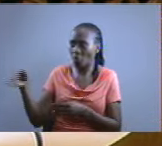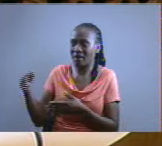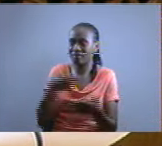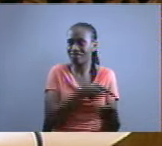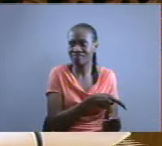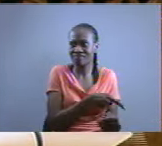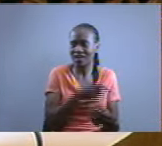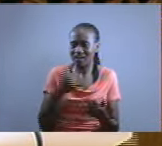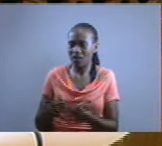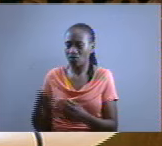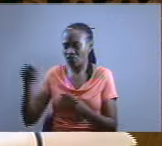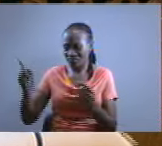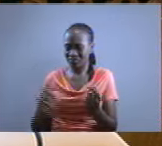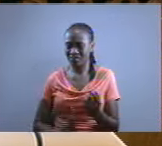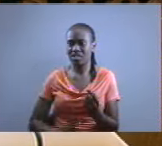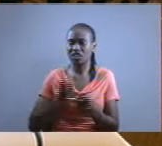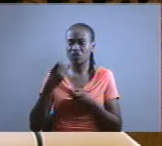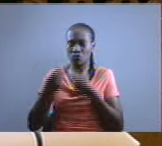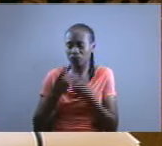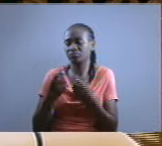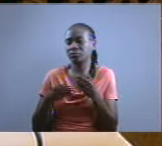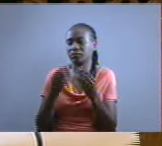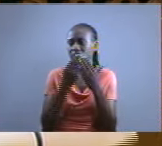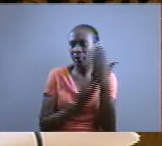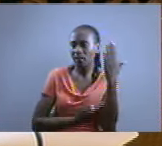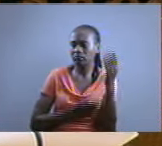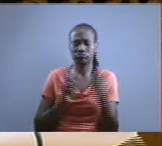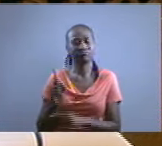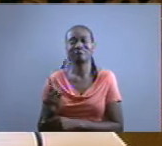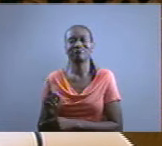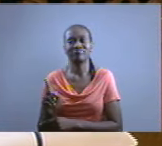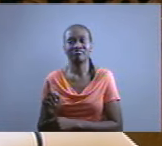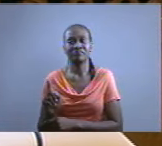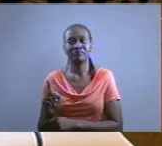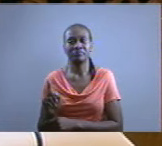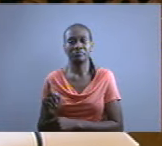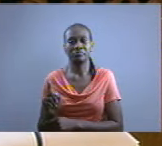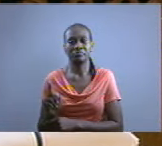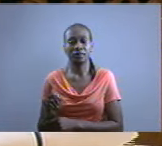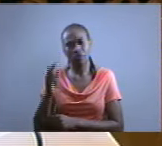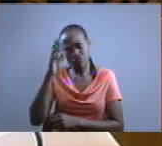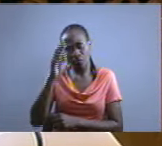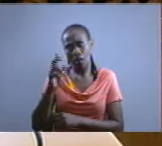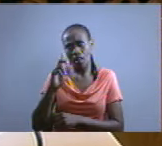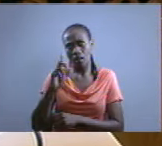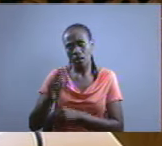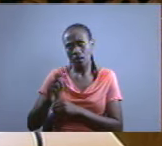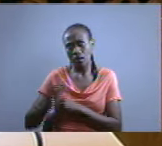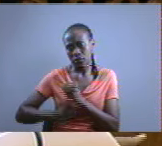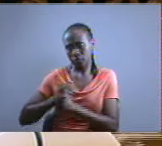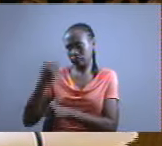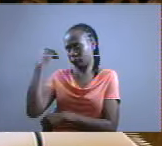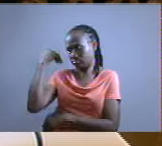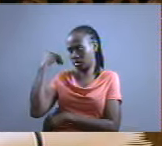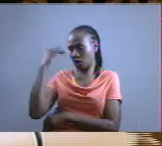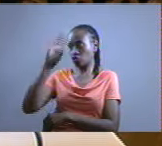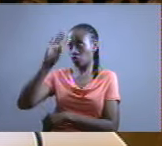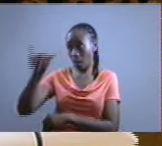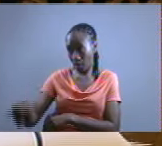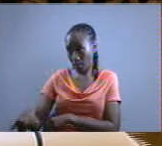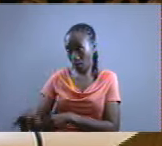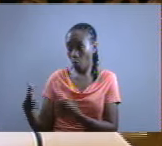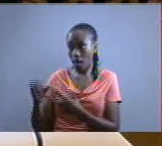Tweedens, dieselfde lede het laaste jaar July in Soweto die